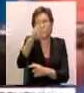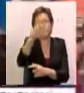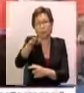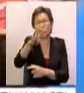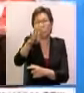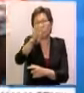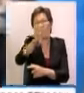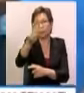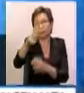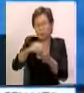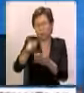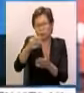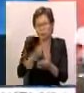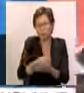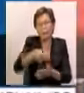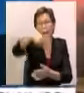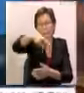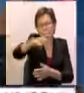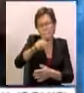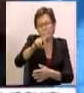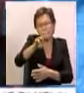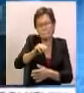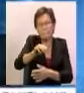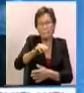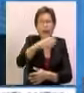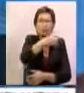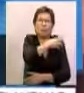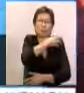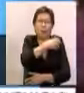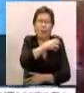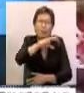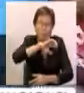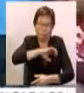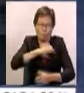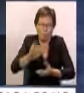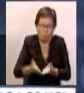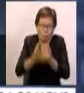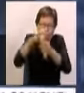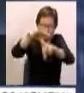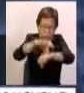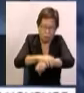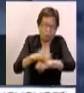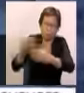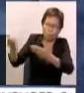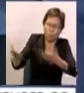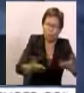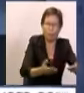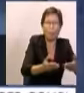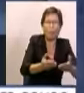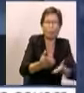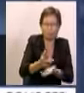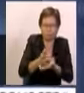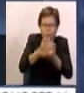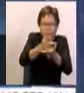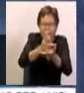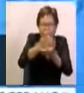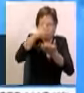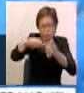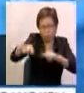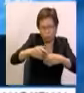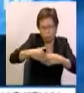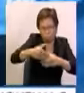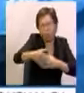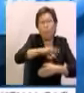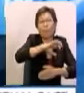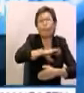RM16,442 termasuk pam bot yang ditahan. Kesemua yang ditahan dibawa ke jeti maritim Malaysia Tawau untuk tindakan lanjut.